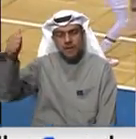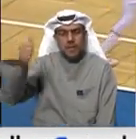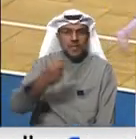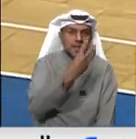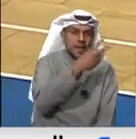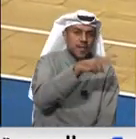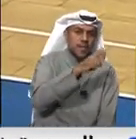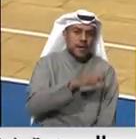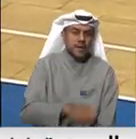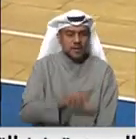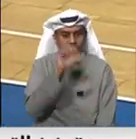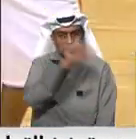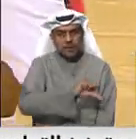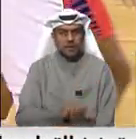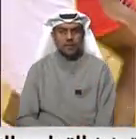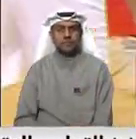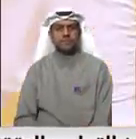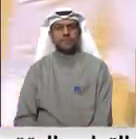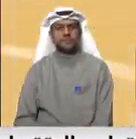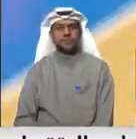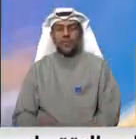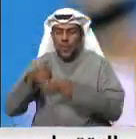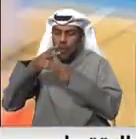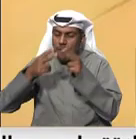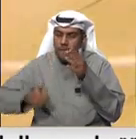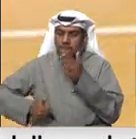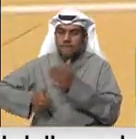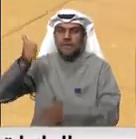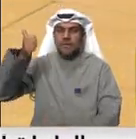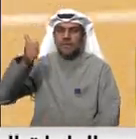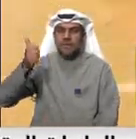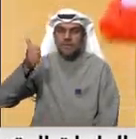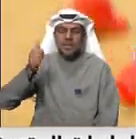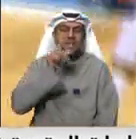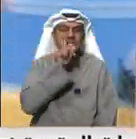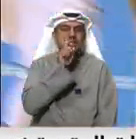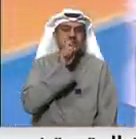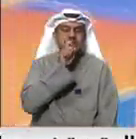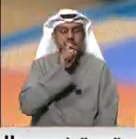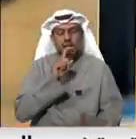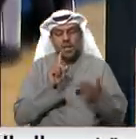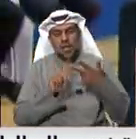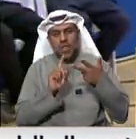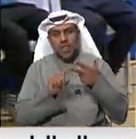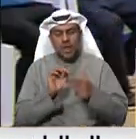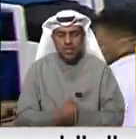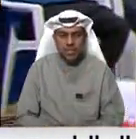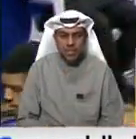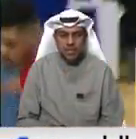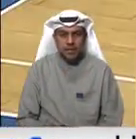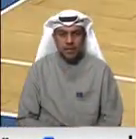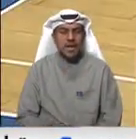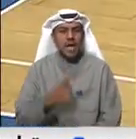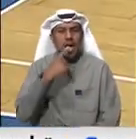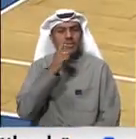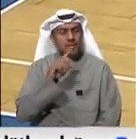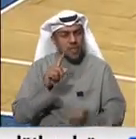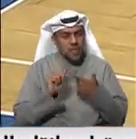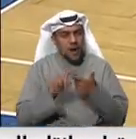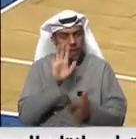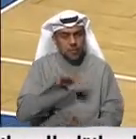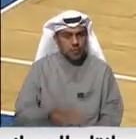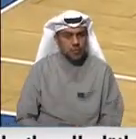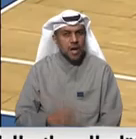83 انتصار ابقى الكويت متصدرا وكظمه ثالثا الى جانب تواجد القادسيه ثانيا